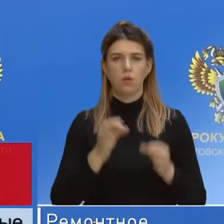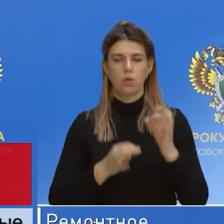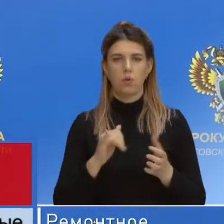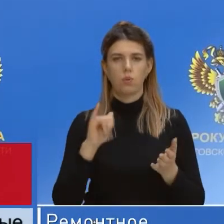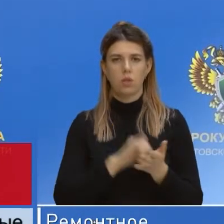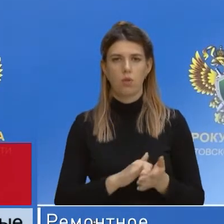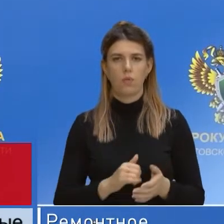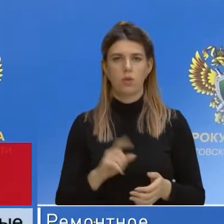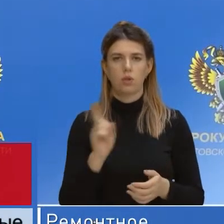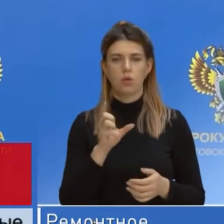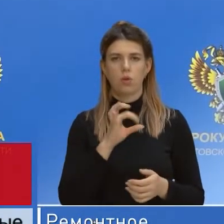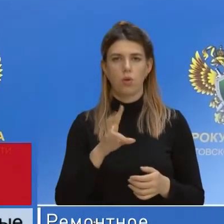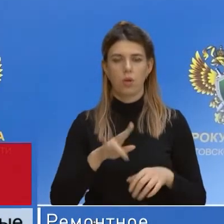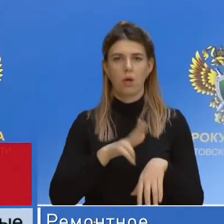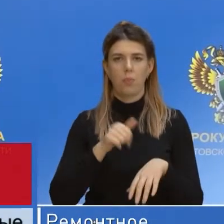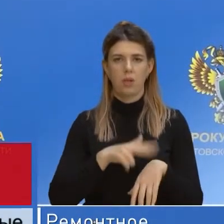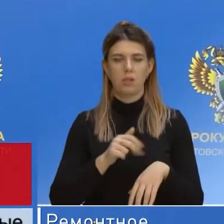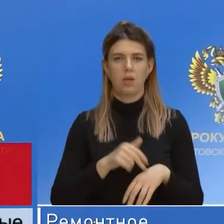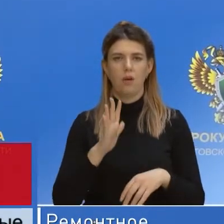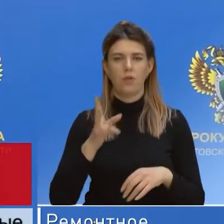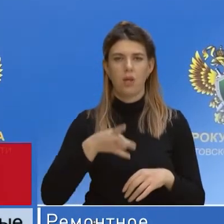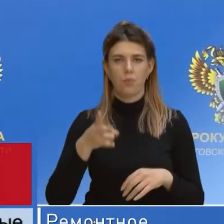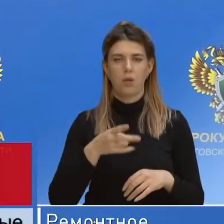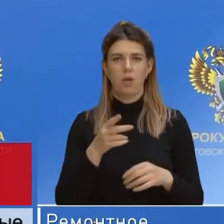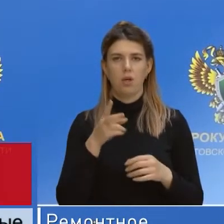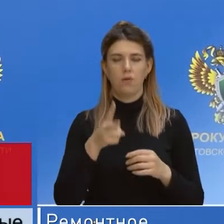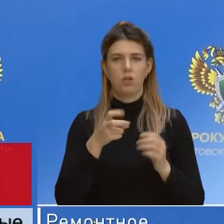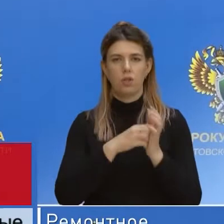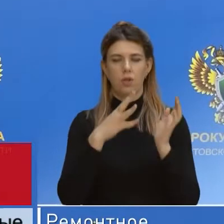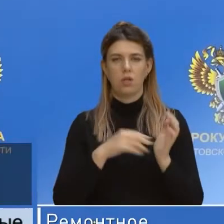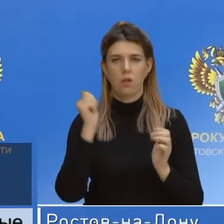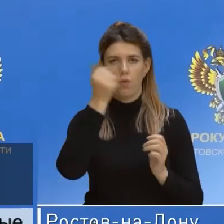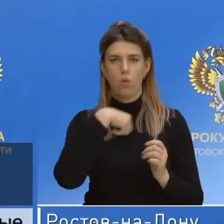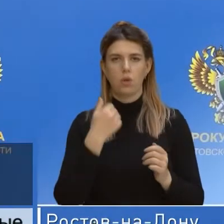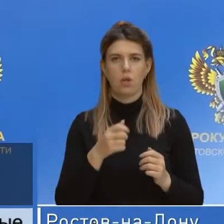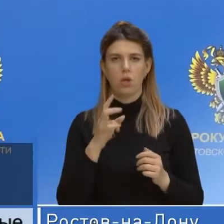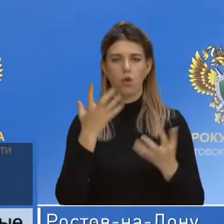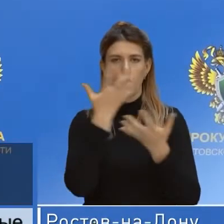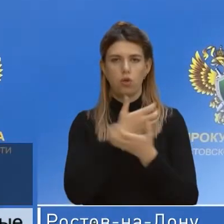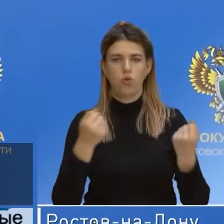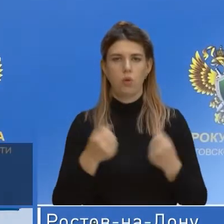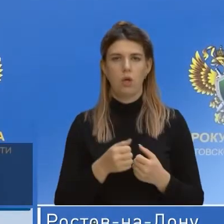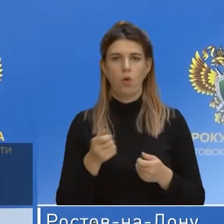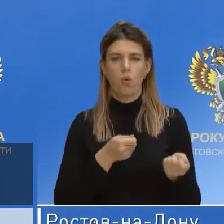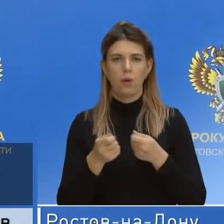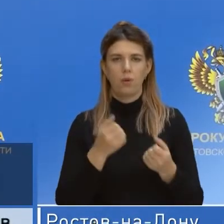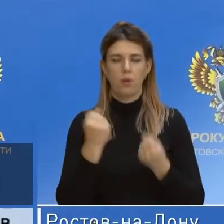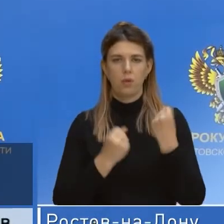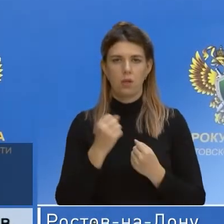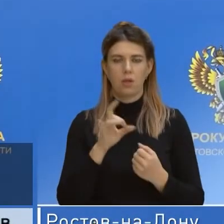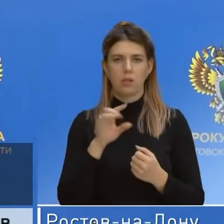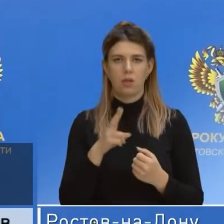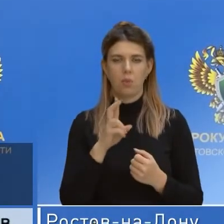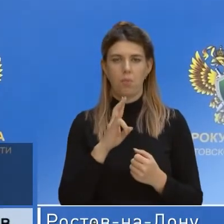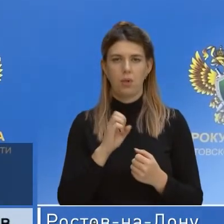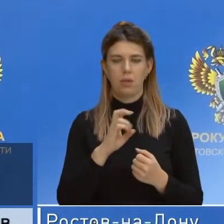установлено что сотрудник полиции в ноябре 2019 года ночью управляя автомобилем mercedes